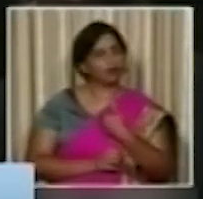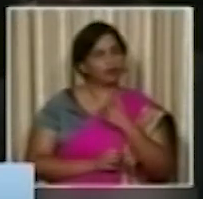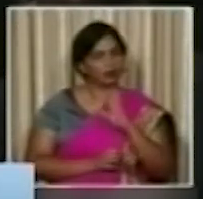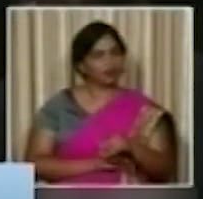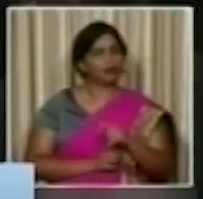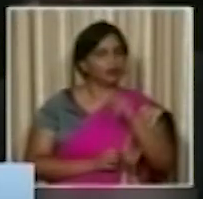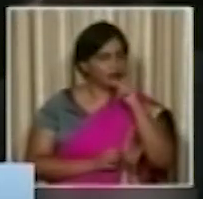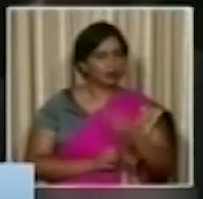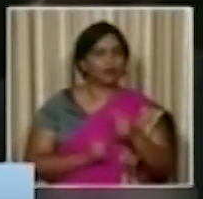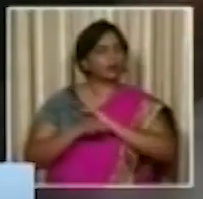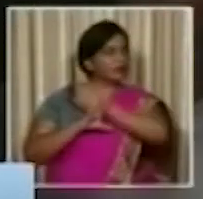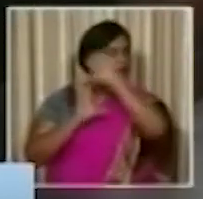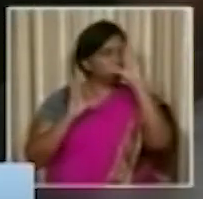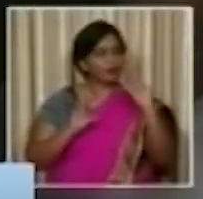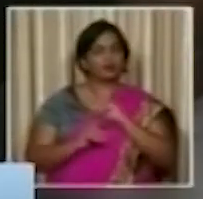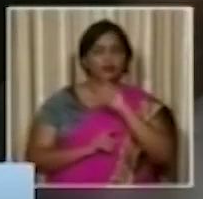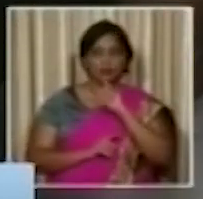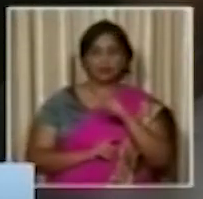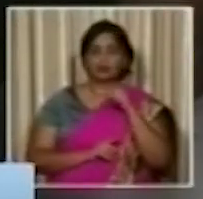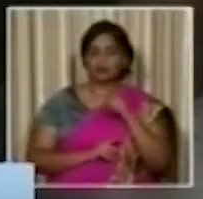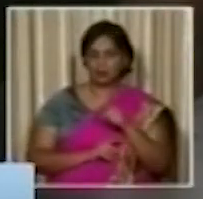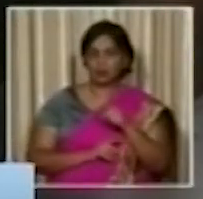அவதானம் இல்லாவிட்டால் மீண்டும் அந்த கூட்டம் தொடர்பில் எனது